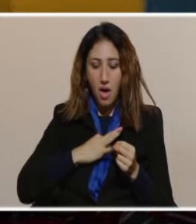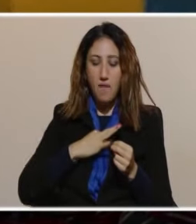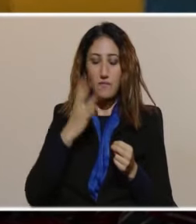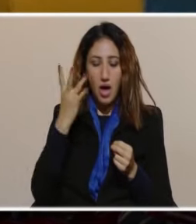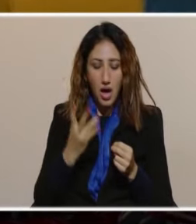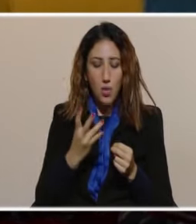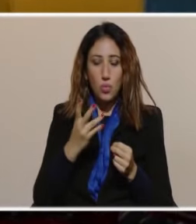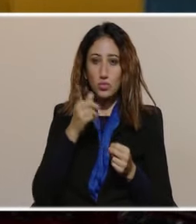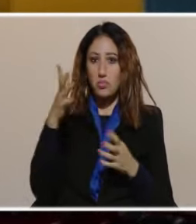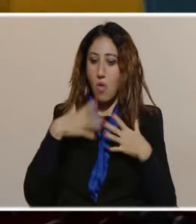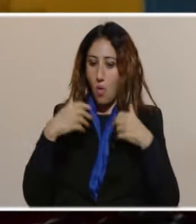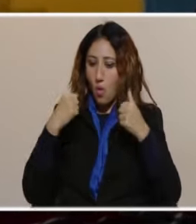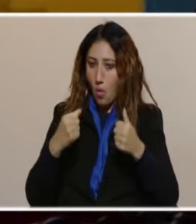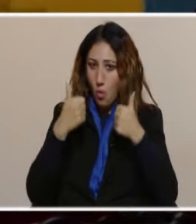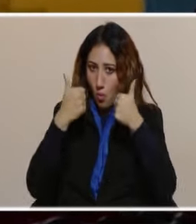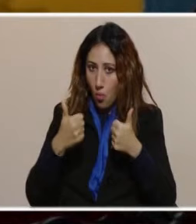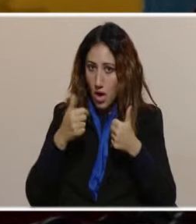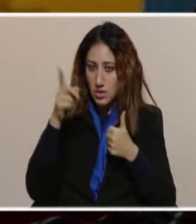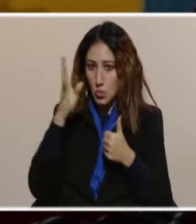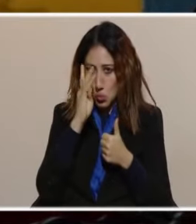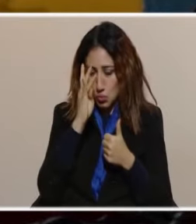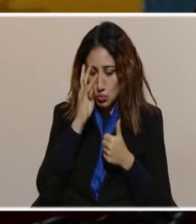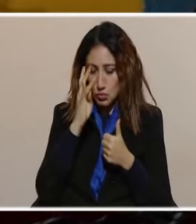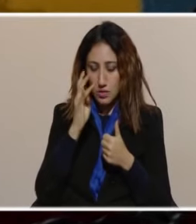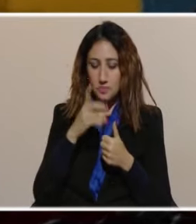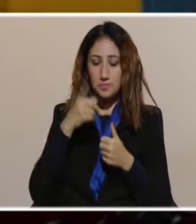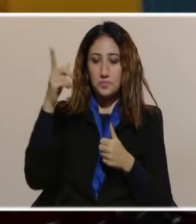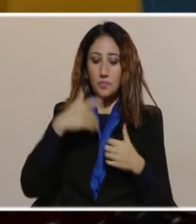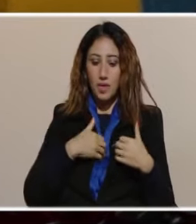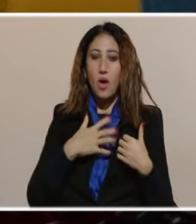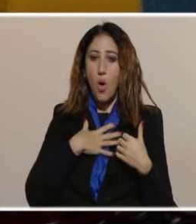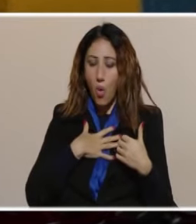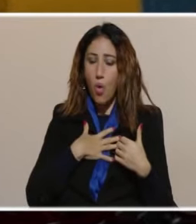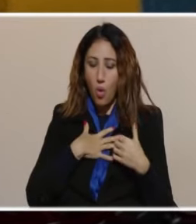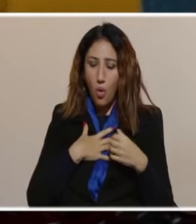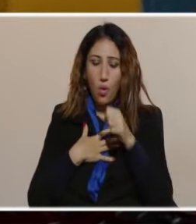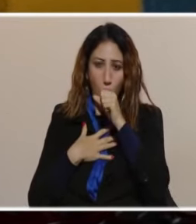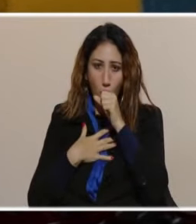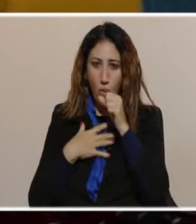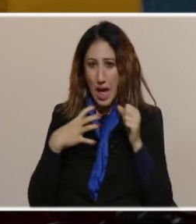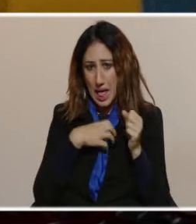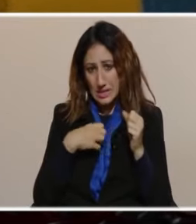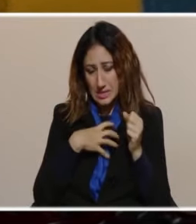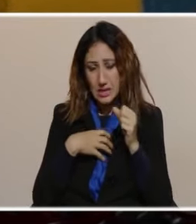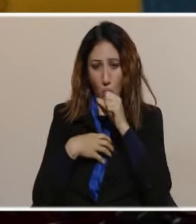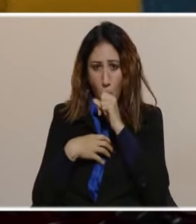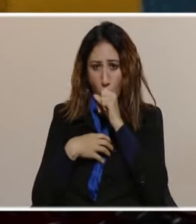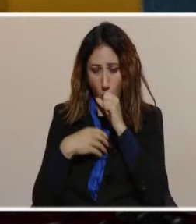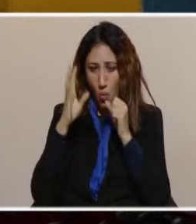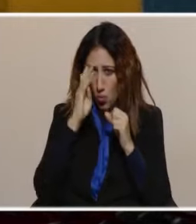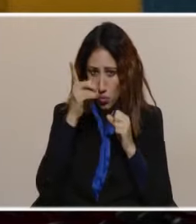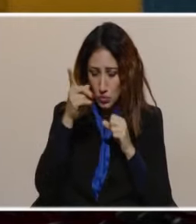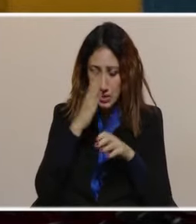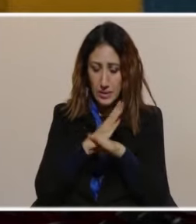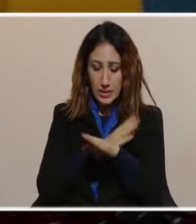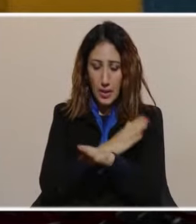أي مشكلة صحية في الأول، يعني غير لو حساسية الصدر عادية اللي عند كل المصريين. أهلي